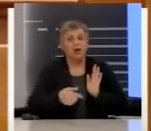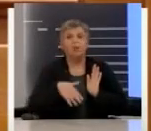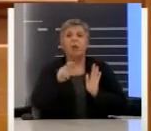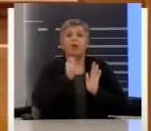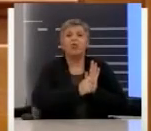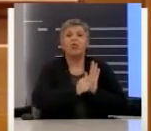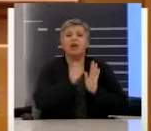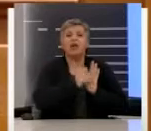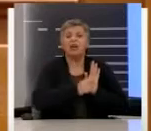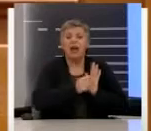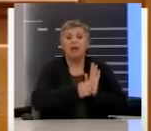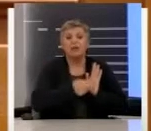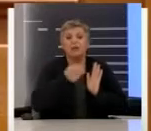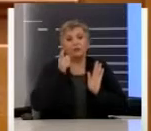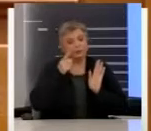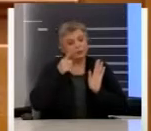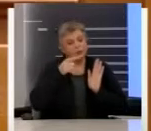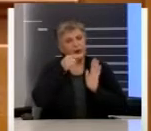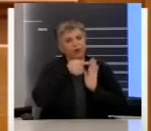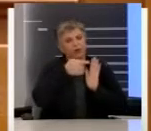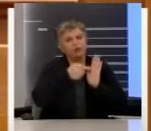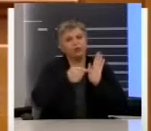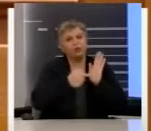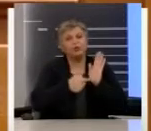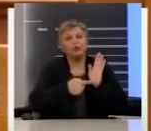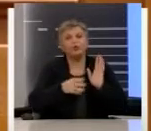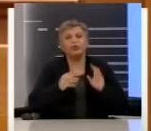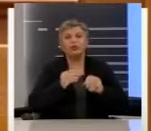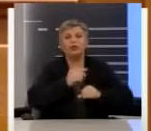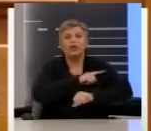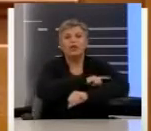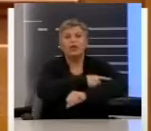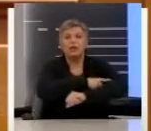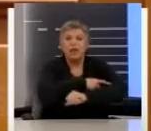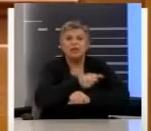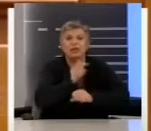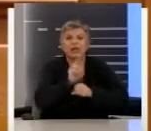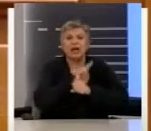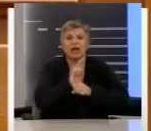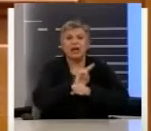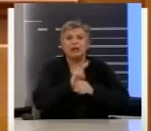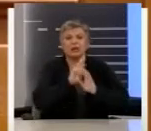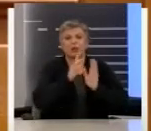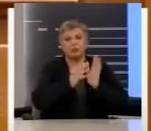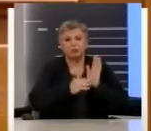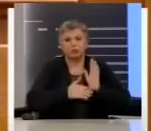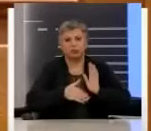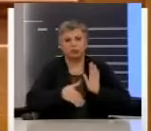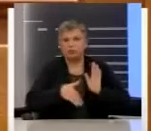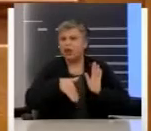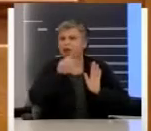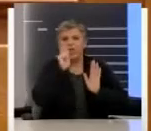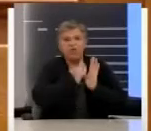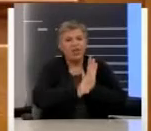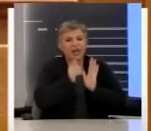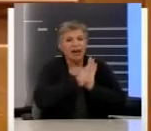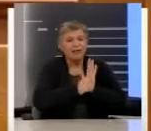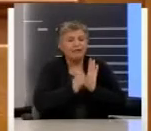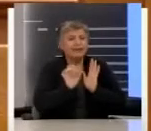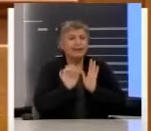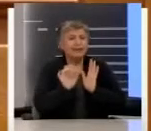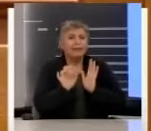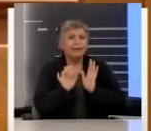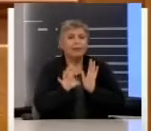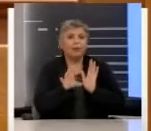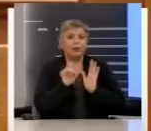για προϋποθέσεις ιατρικές ή άλλες ή οτιδήποτε. Τίποτα δεν λέει το σχετικό άρθρο. Διαβάστε το.